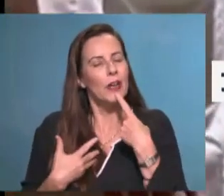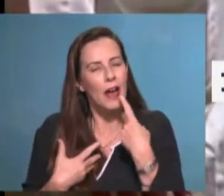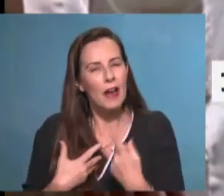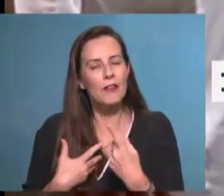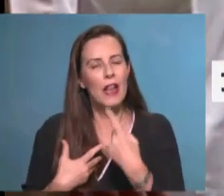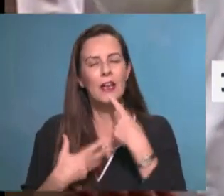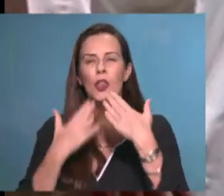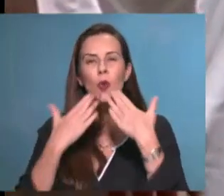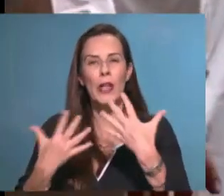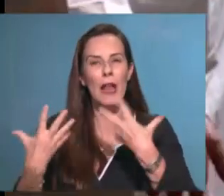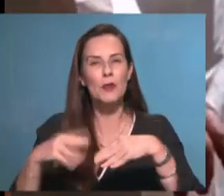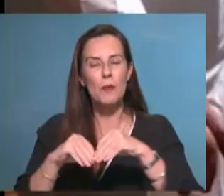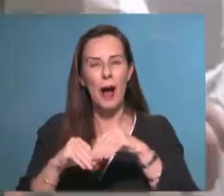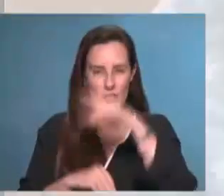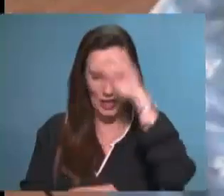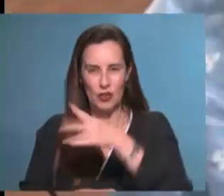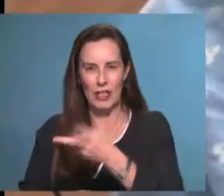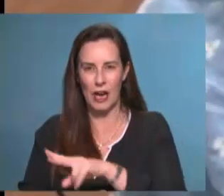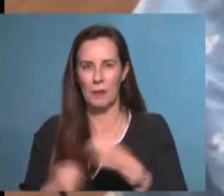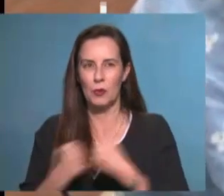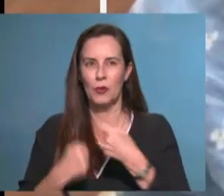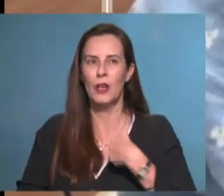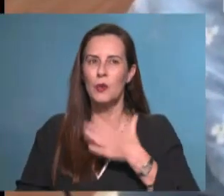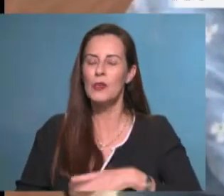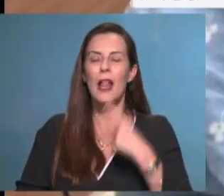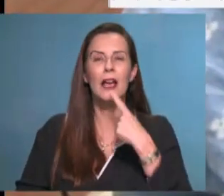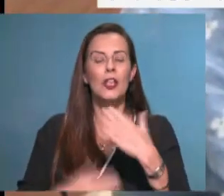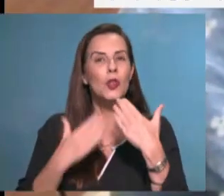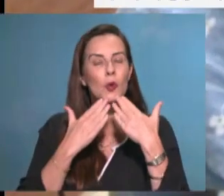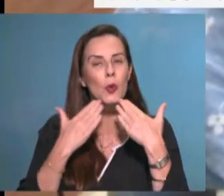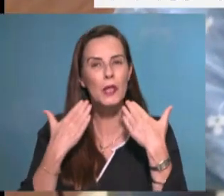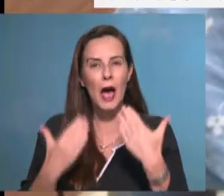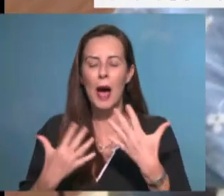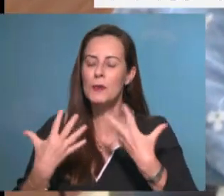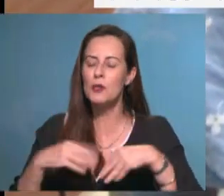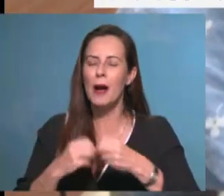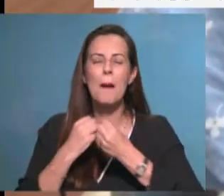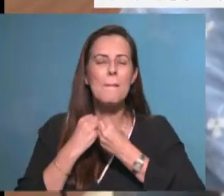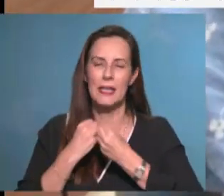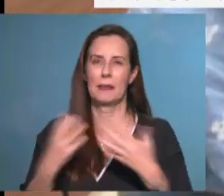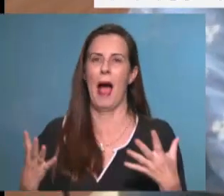ולהודות למשפחת נשר. אני רוצה להודות למשפחה מדהימה